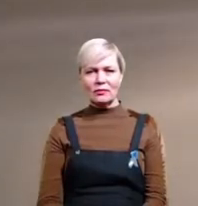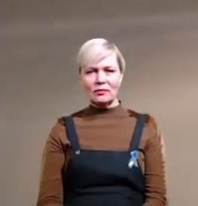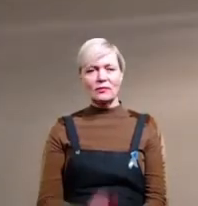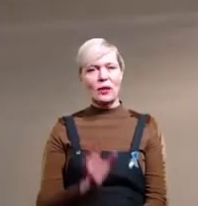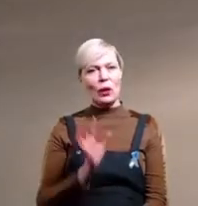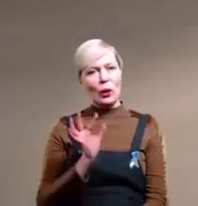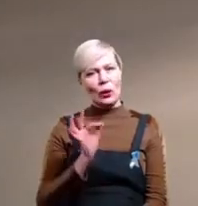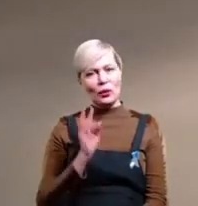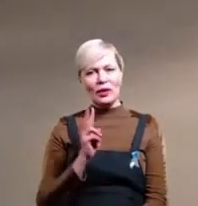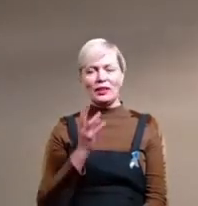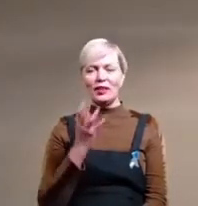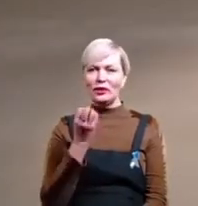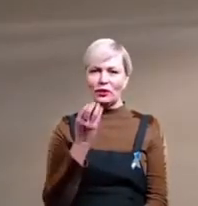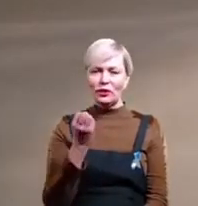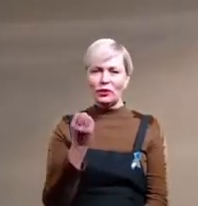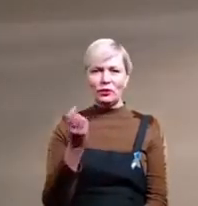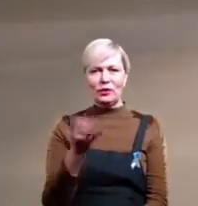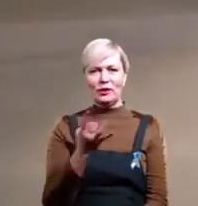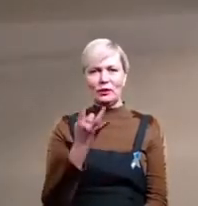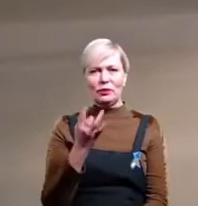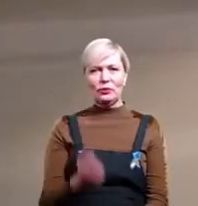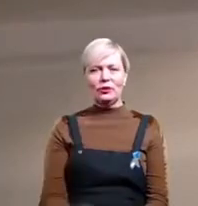разочек.